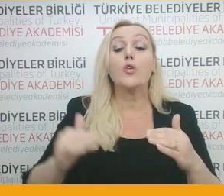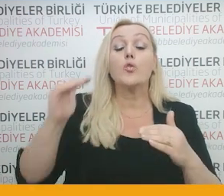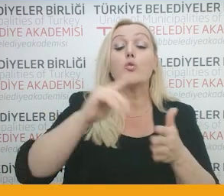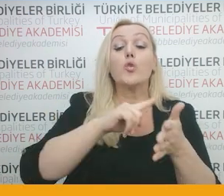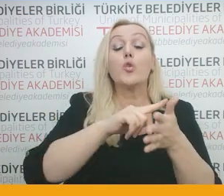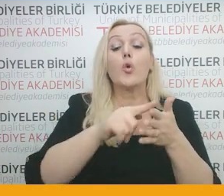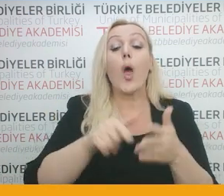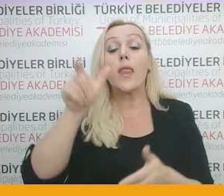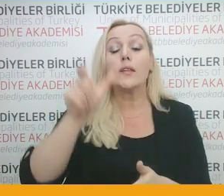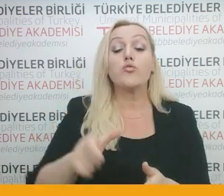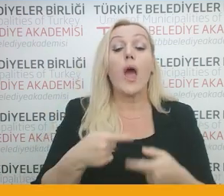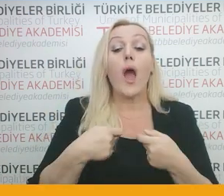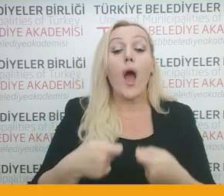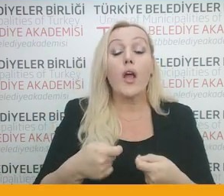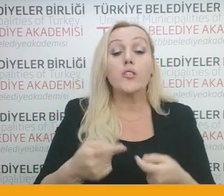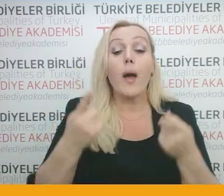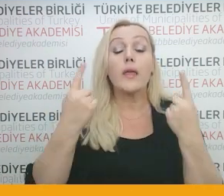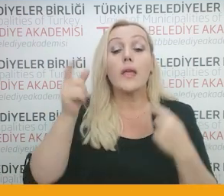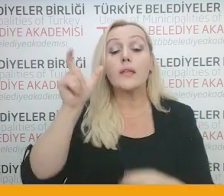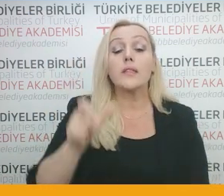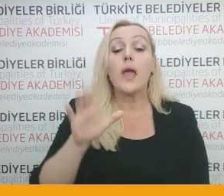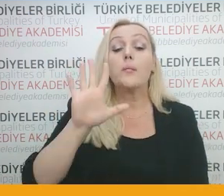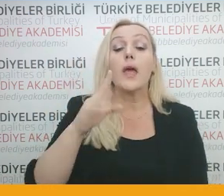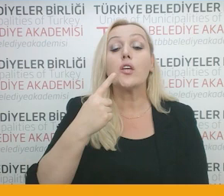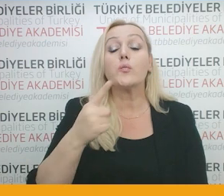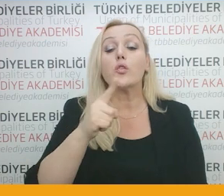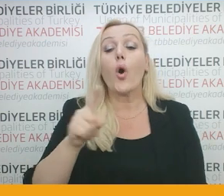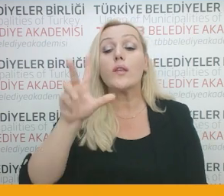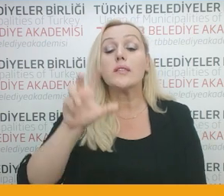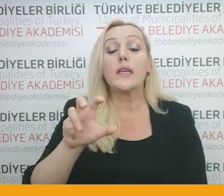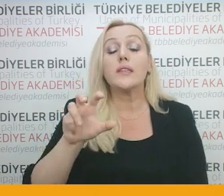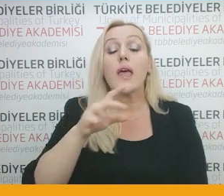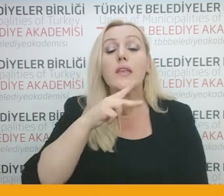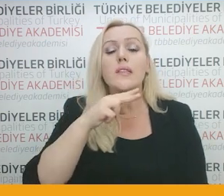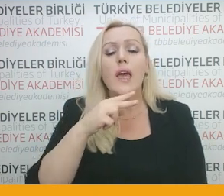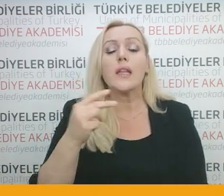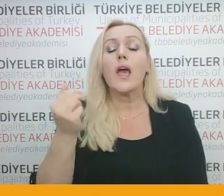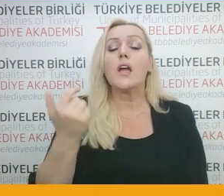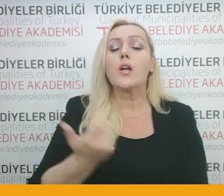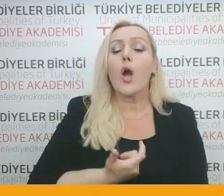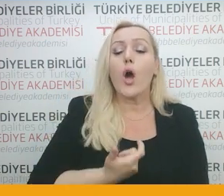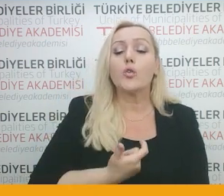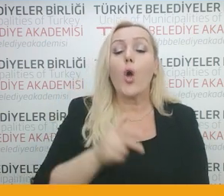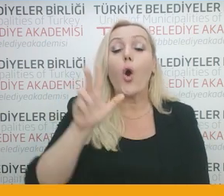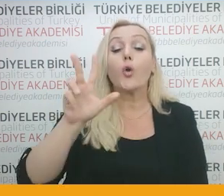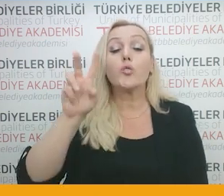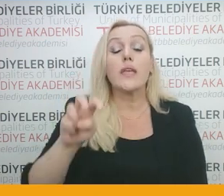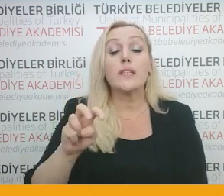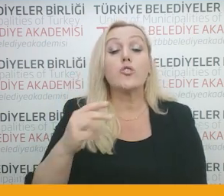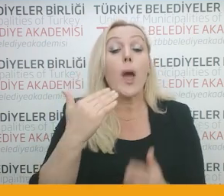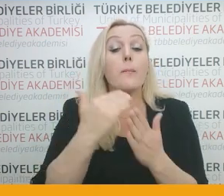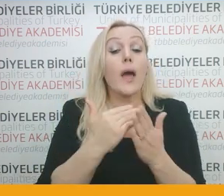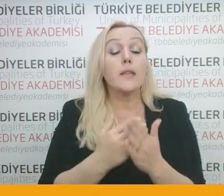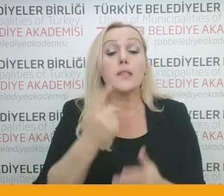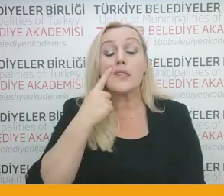harcama yetkisidir. Bunu nerede görüyoruz? 5018 sayılı kanunun 31. maddesinde görüyoruz. Bütçeli ödenek tahsil eden her birimin